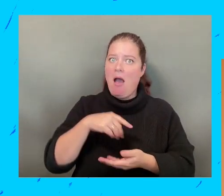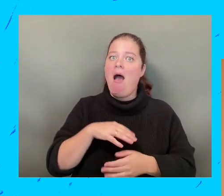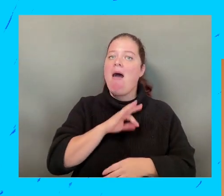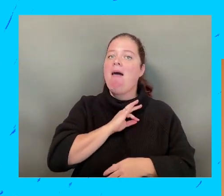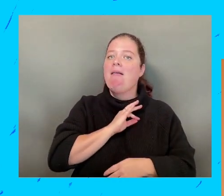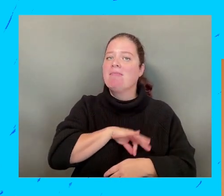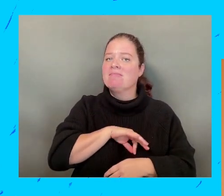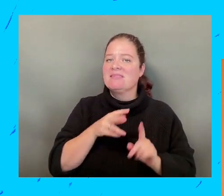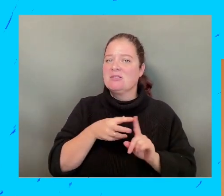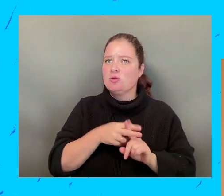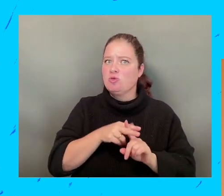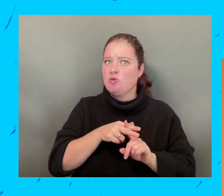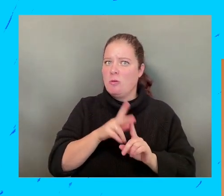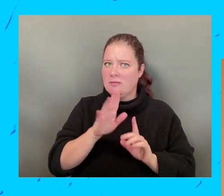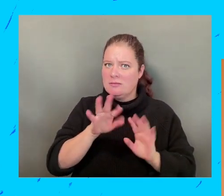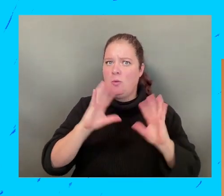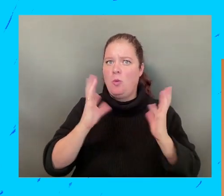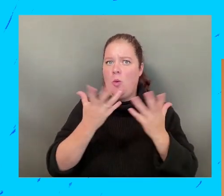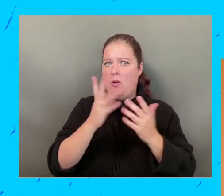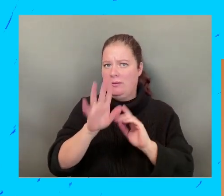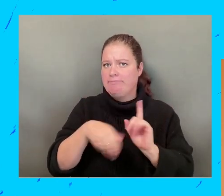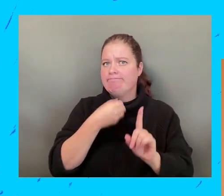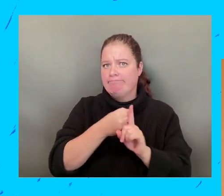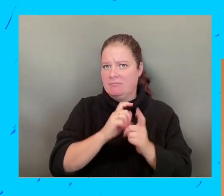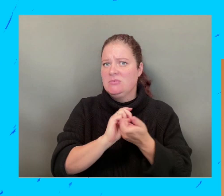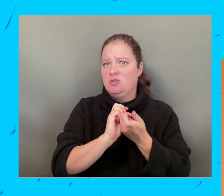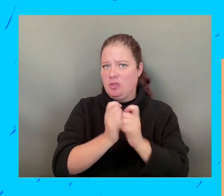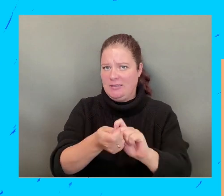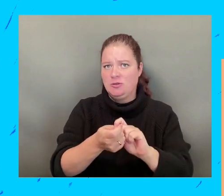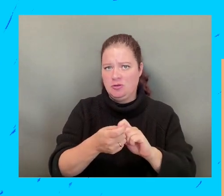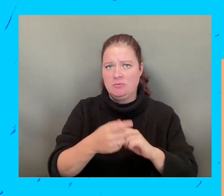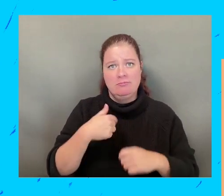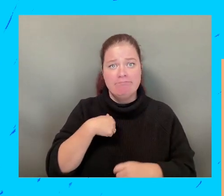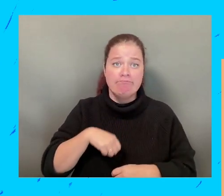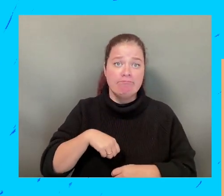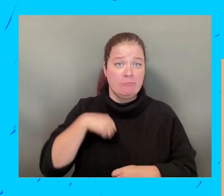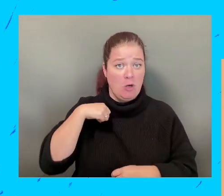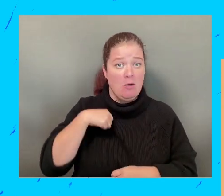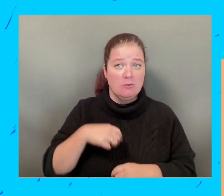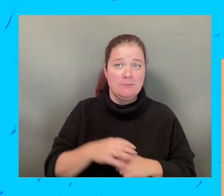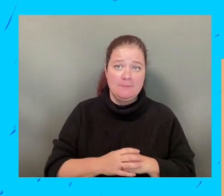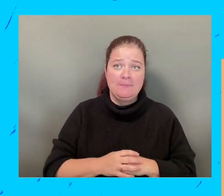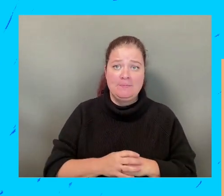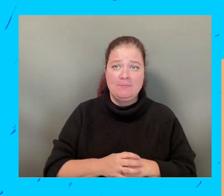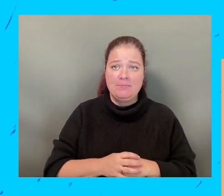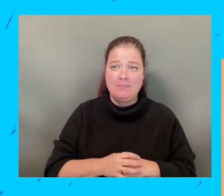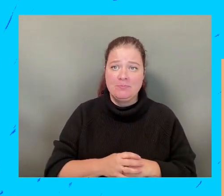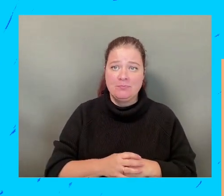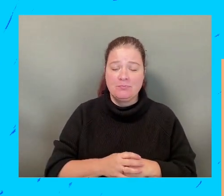de changer le monde. C'est ça que je